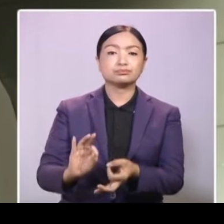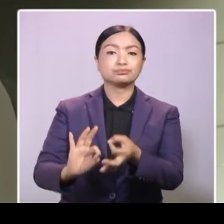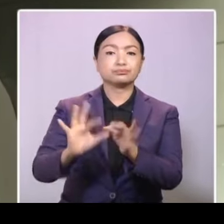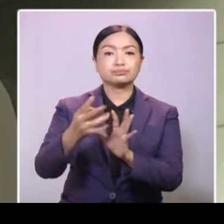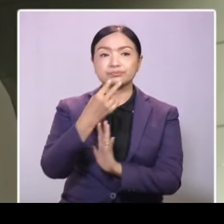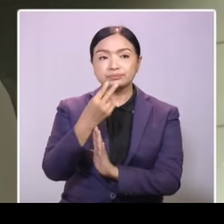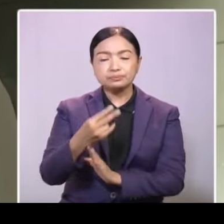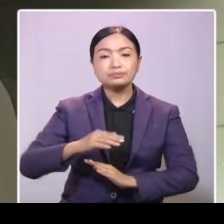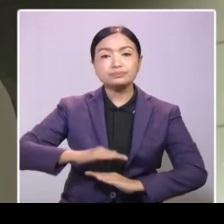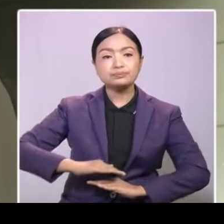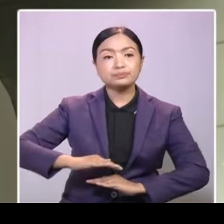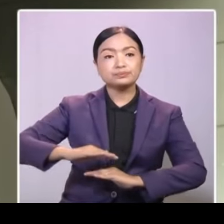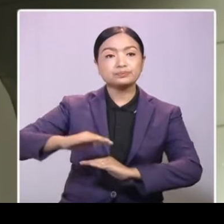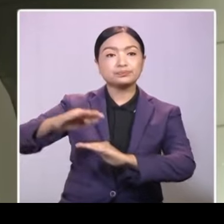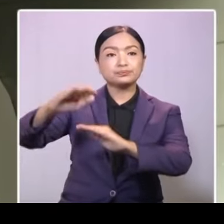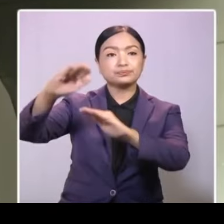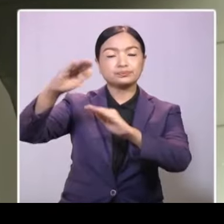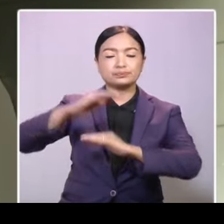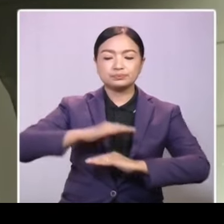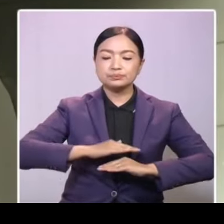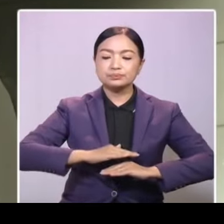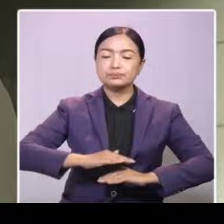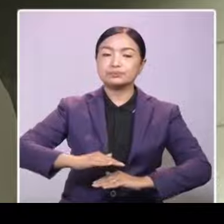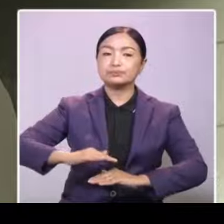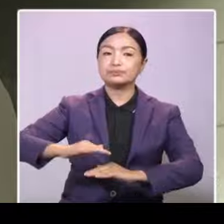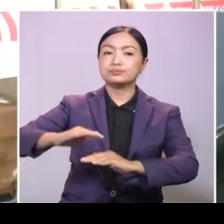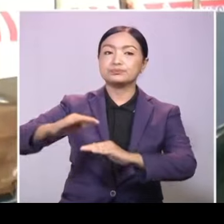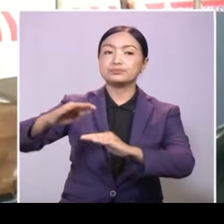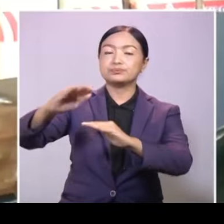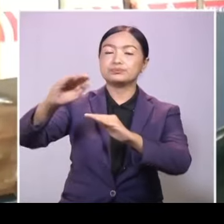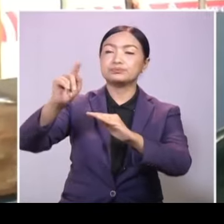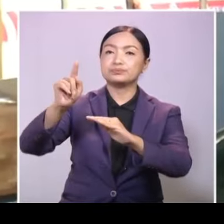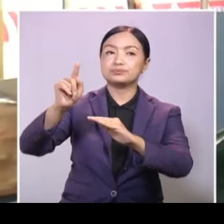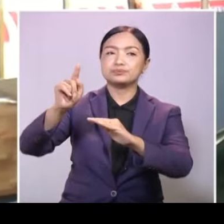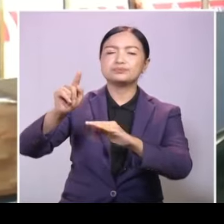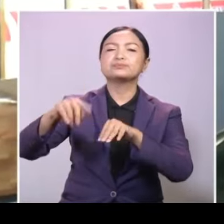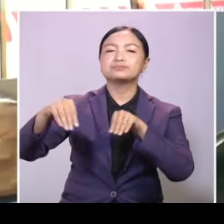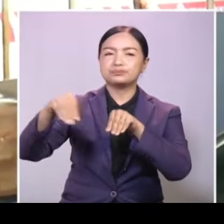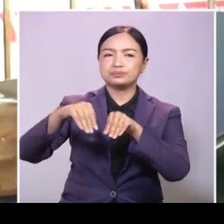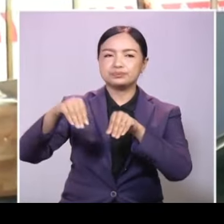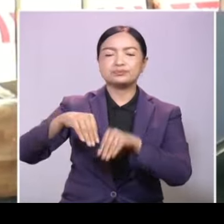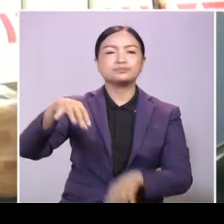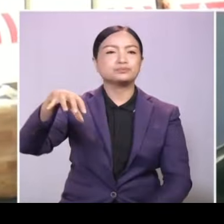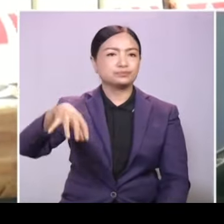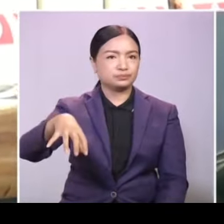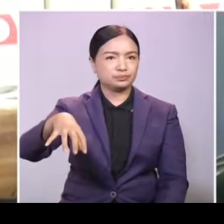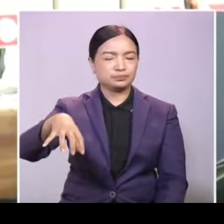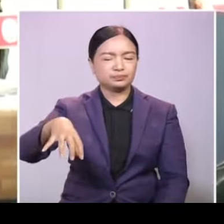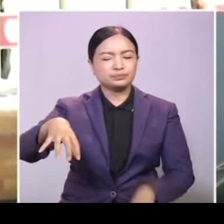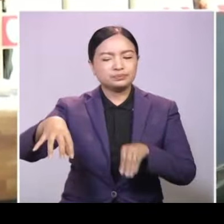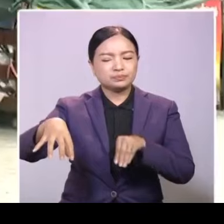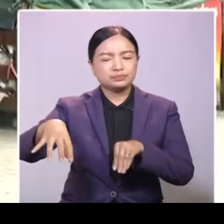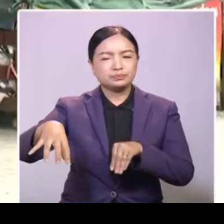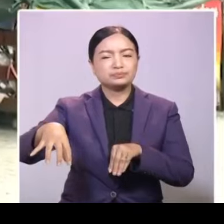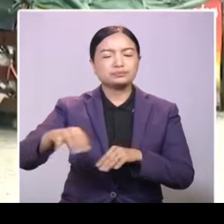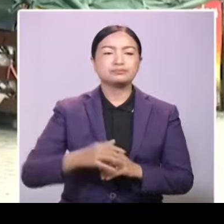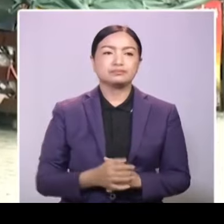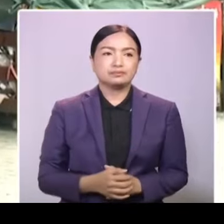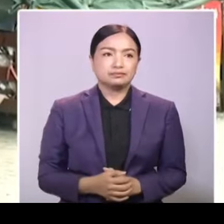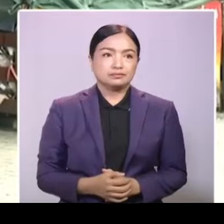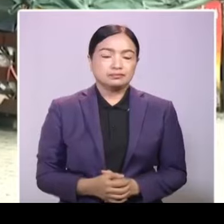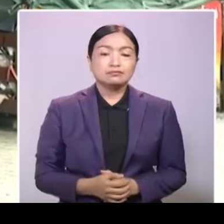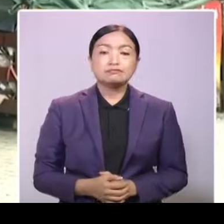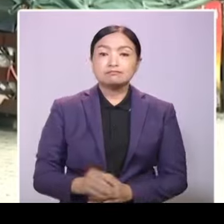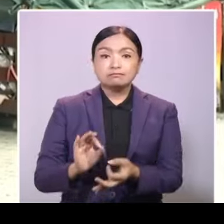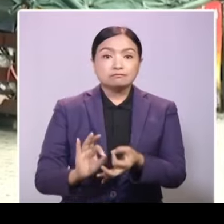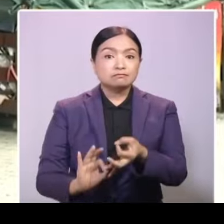เห็นว่าบันไดเลื่ อ นที่ขึ้นไปบนสถานีเนี่ยคืออยู่ติดอยู่กับอาคารเลยห ่ างกันนิดเดียวเองทีนี้พอมันเกิดเ